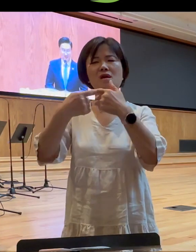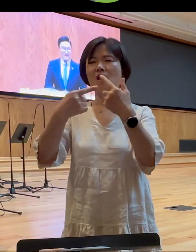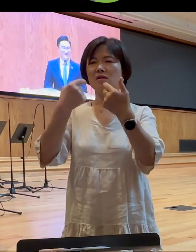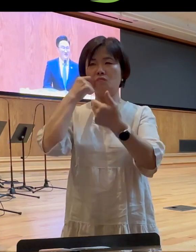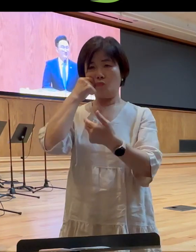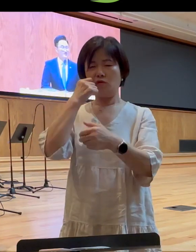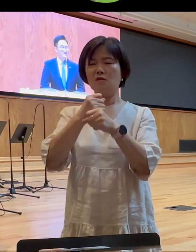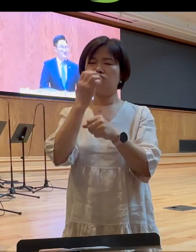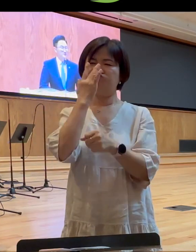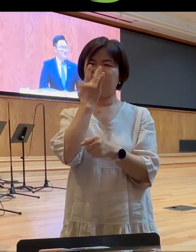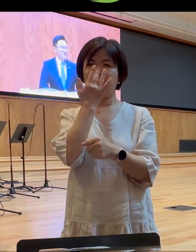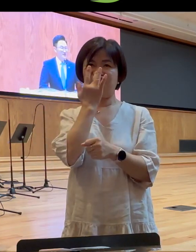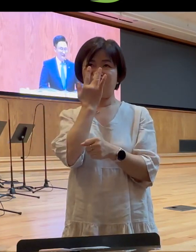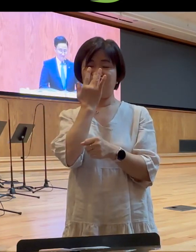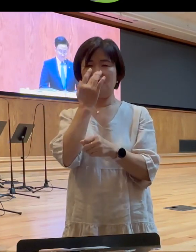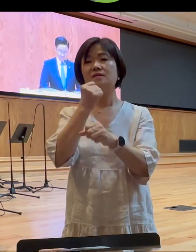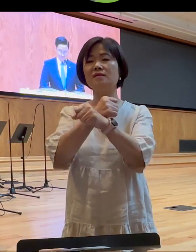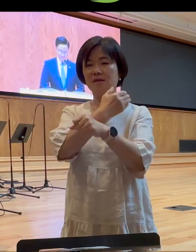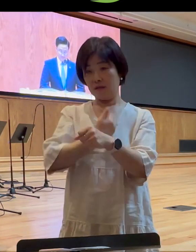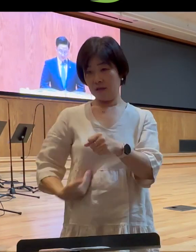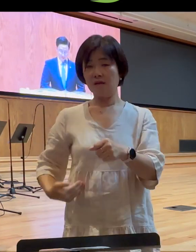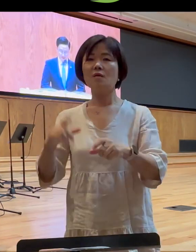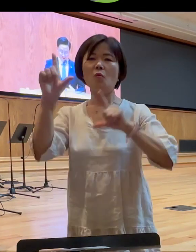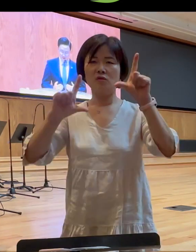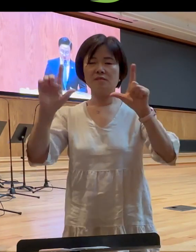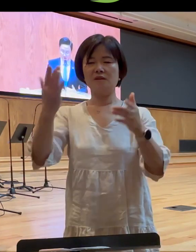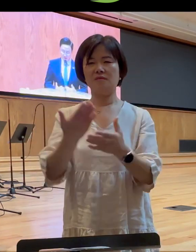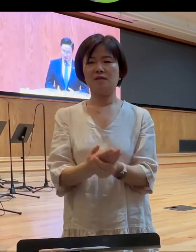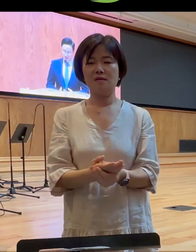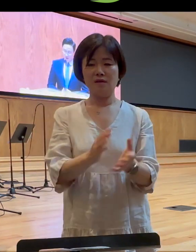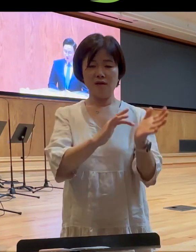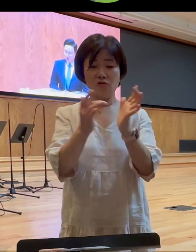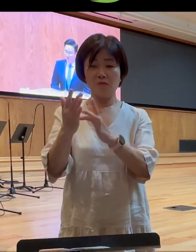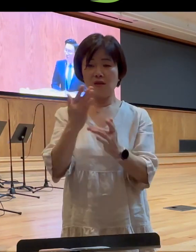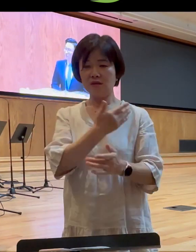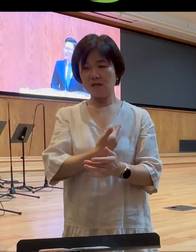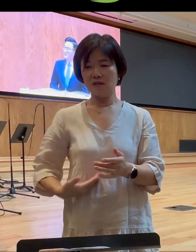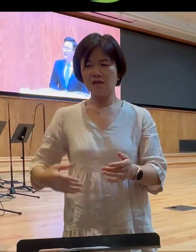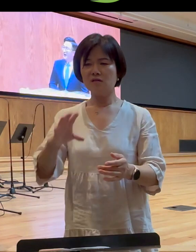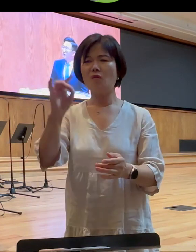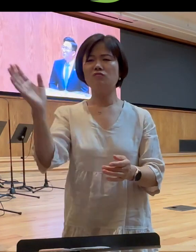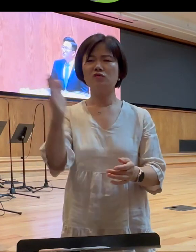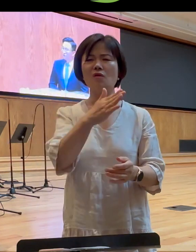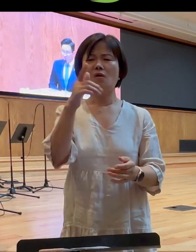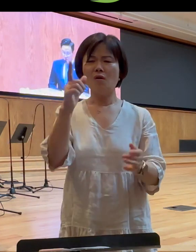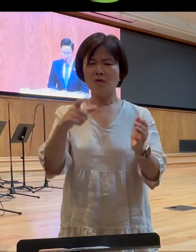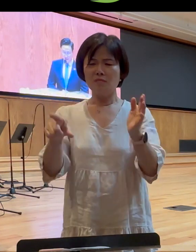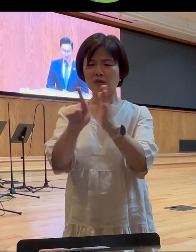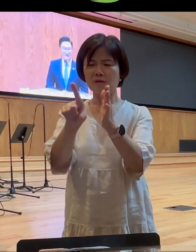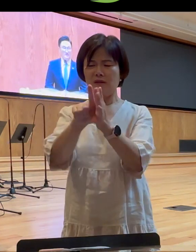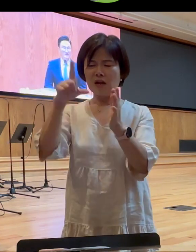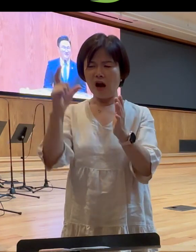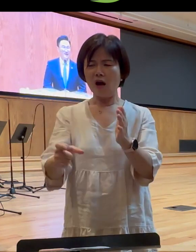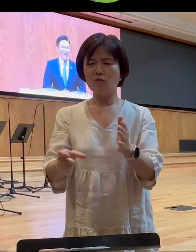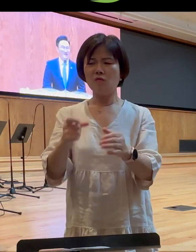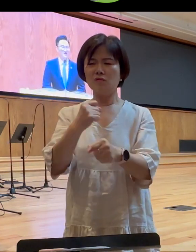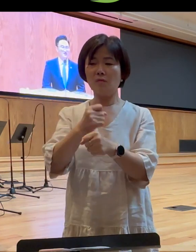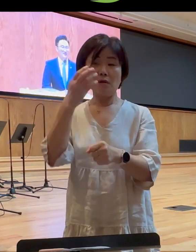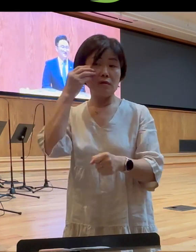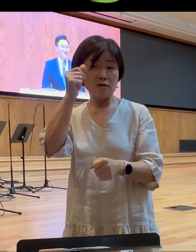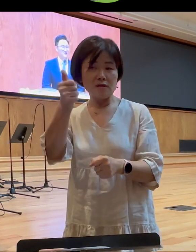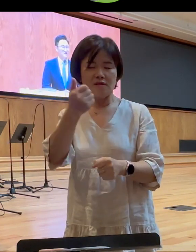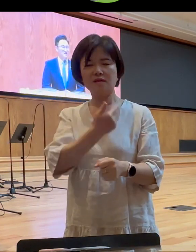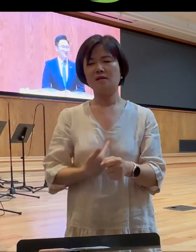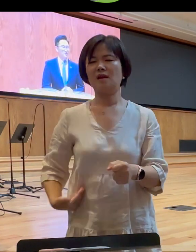못하는 제자들이었습니다. 예수님의 제자들이 처음부터 믿음이 강하고 성숙한 제자들이